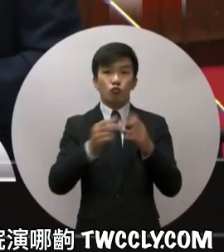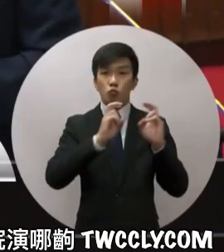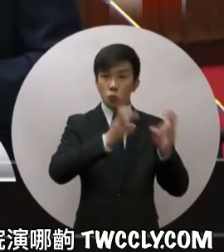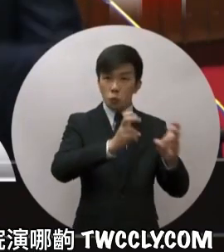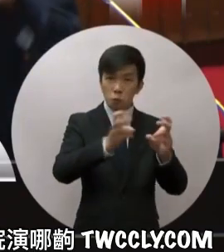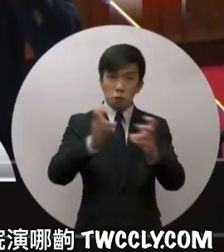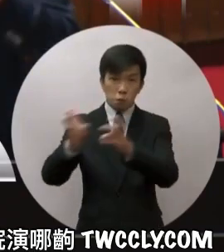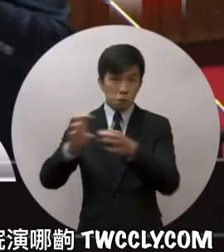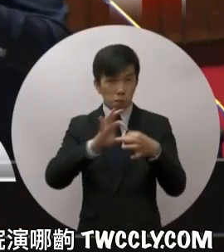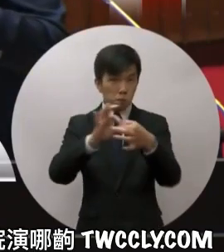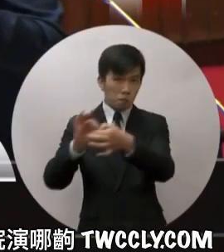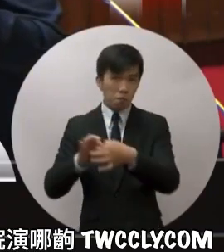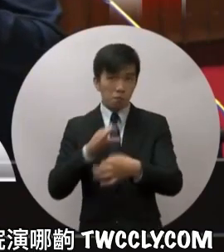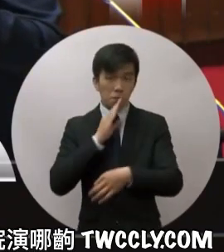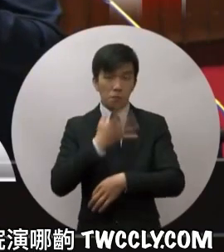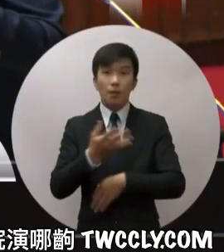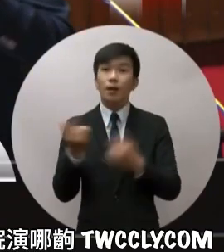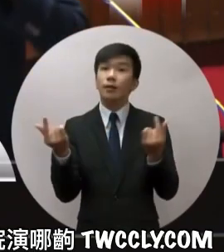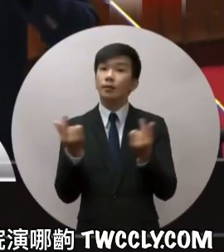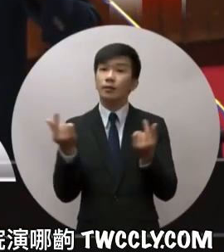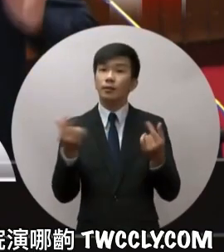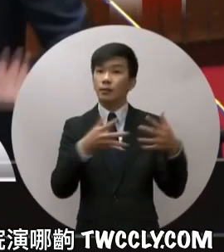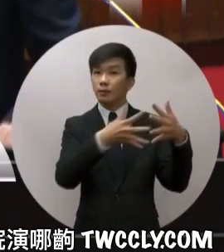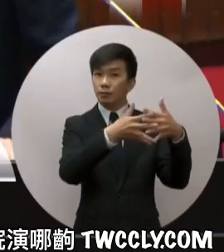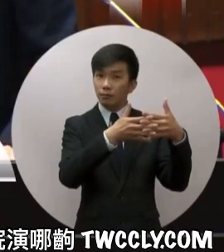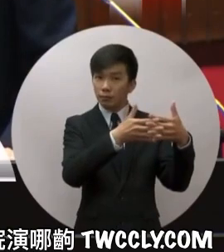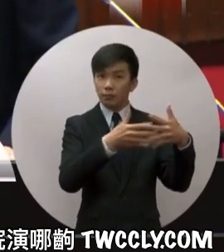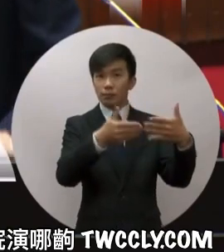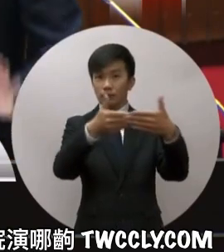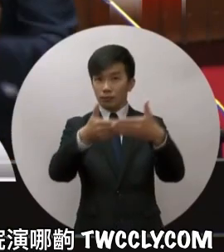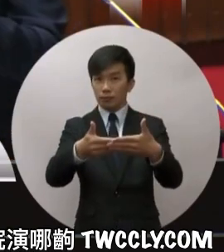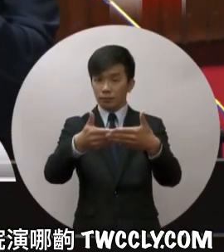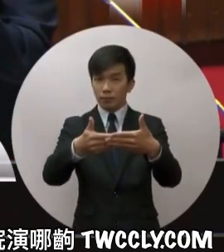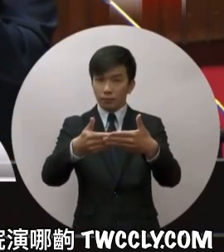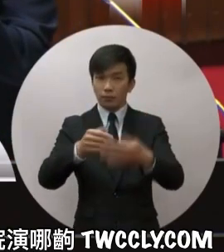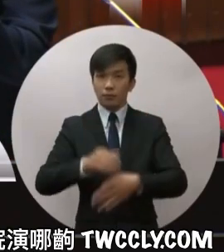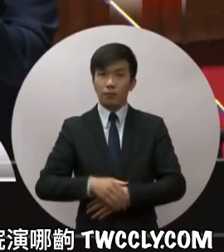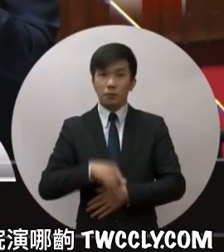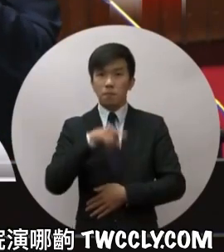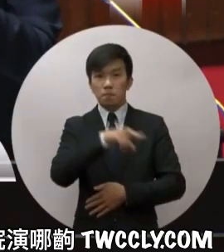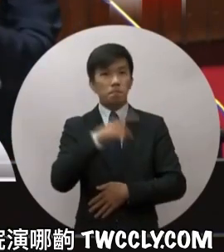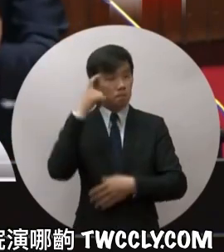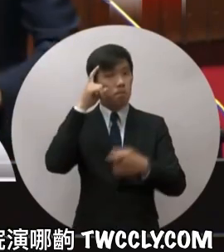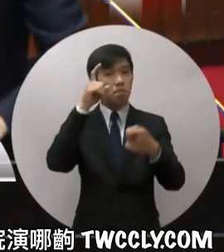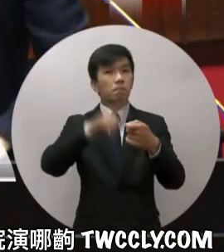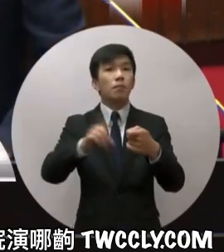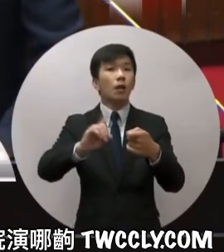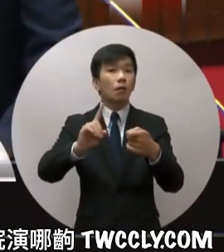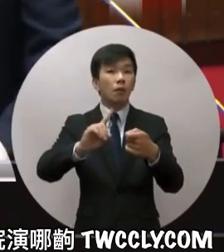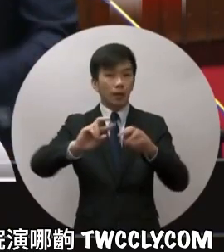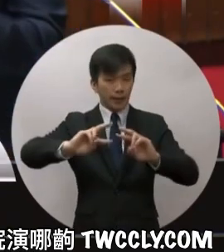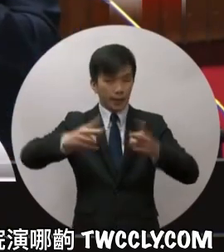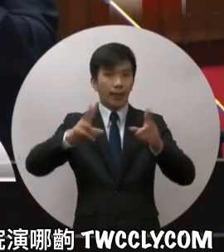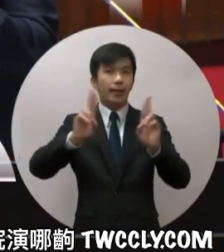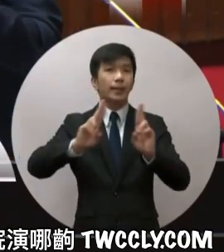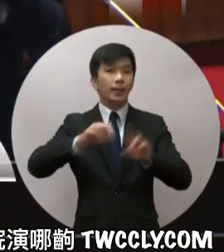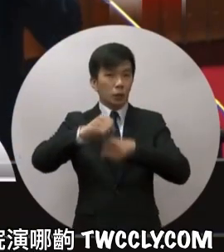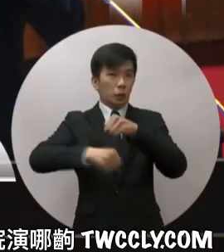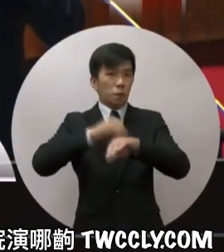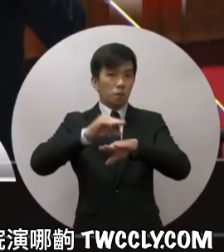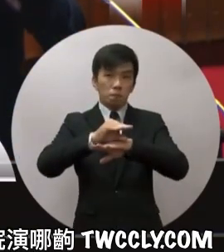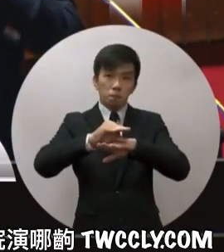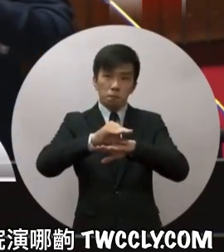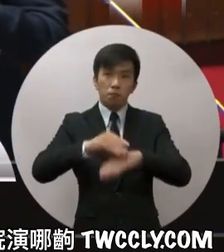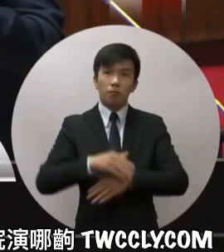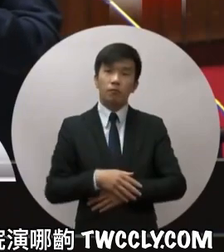像美國像大陸現在全力要發展電動汽車不曉得院長的